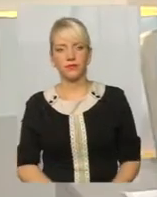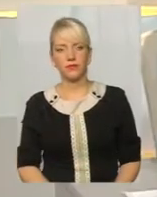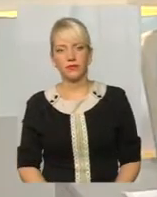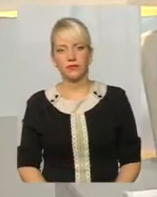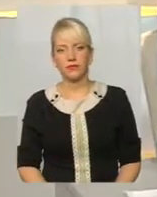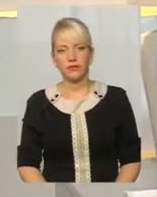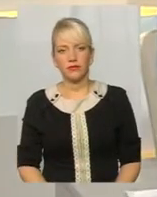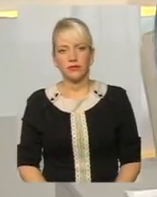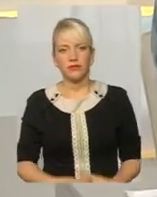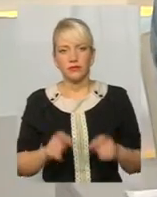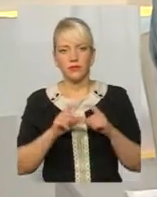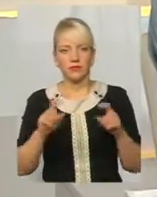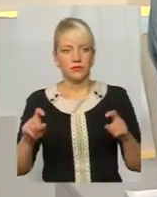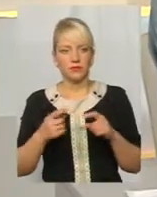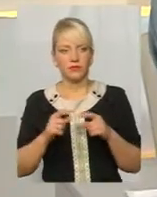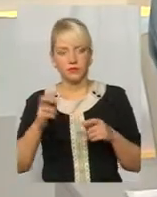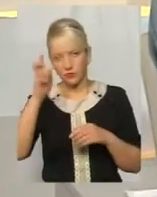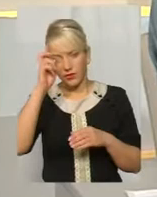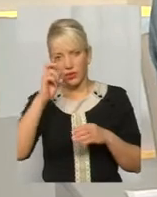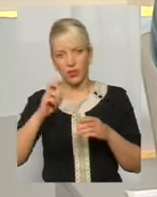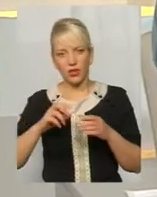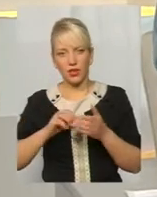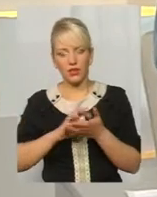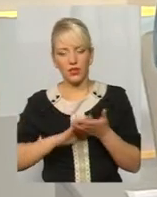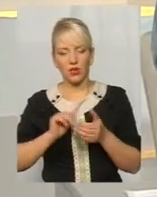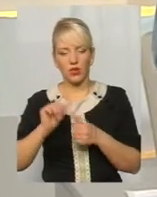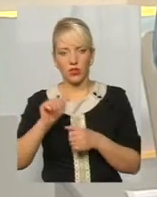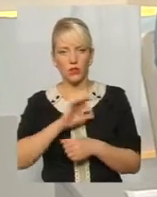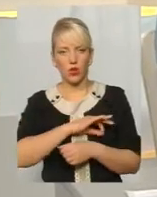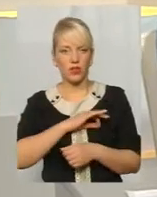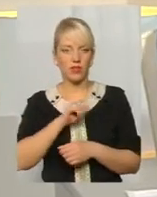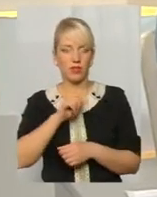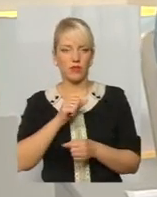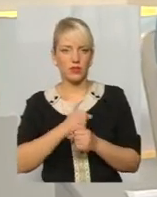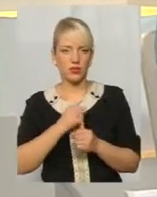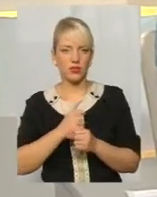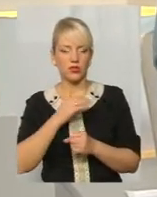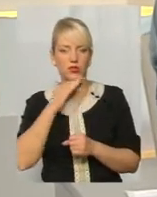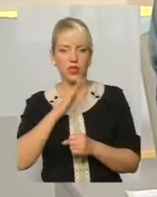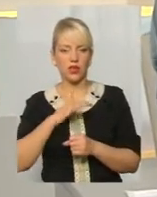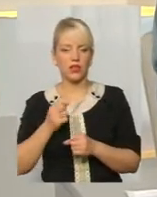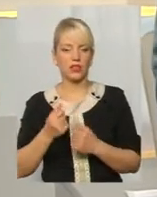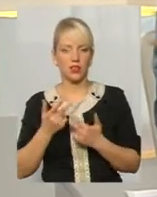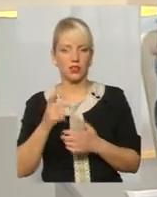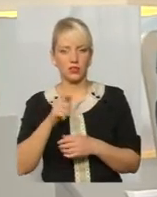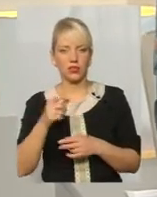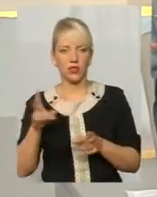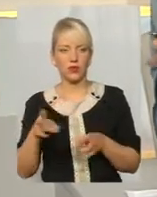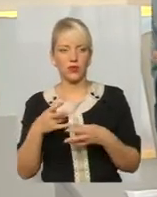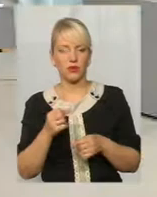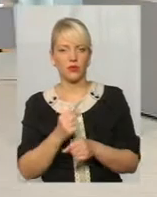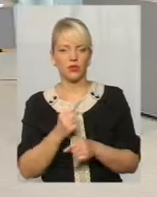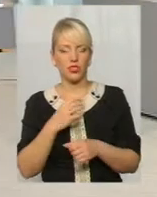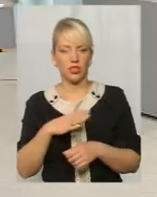суб'єкти державної реєстрації, крім нотаріусів. Тобто там працюють достатня кількість людей, тобто не потрібно чекати там